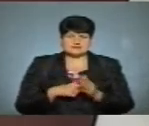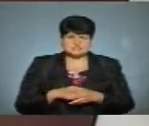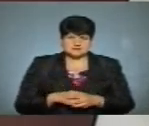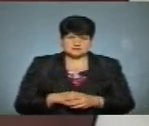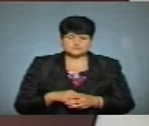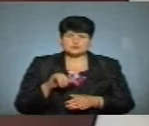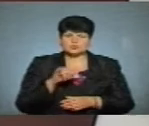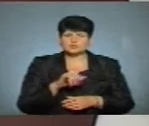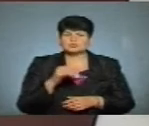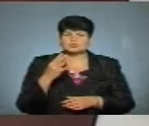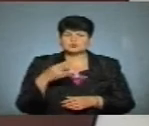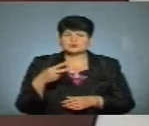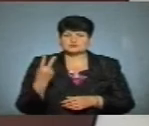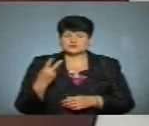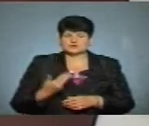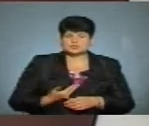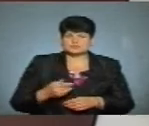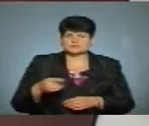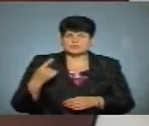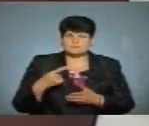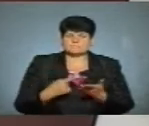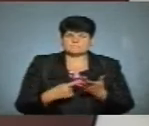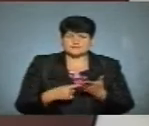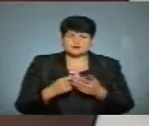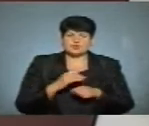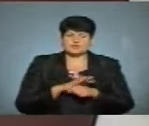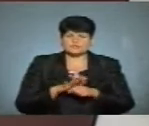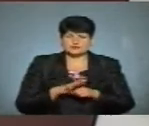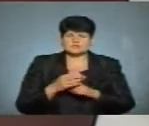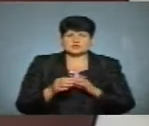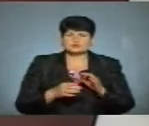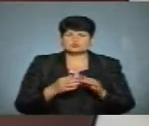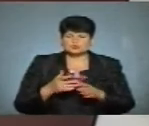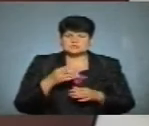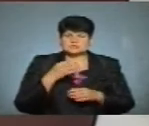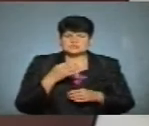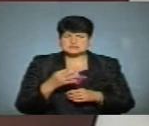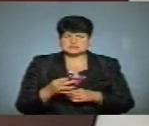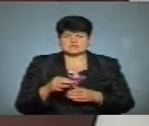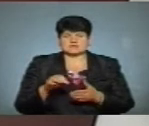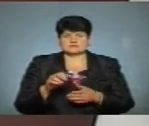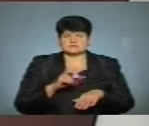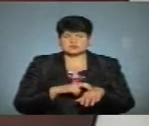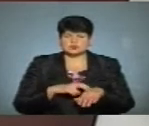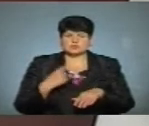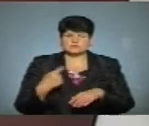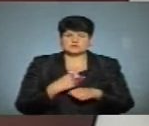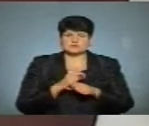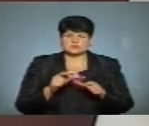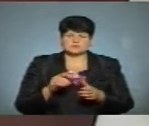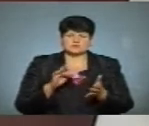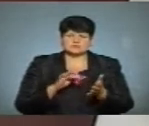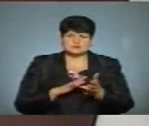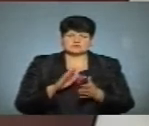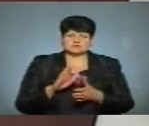У 42 жителів Тернопільщини підтвердили коронавірус за добу. Про це повідомив епідеміолог обласного лабораторного центру Володимир